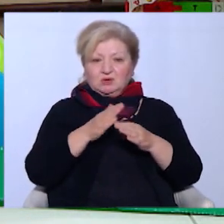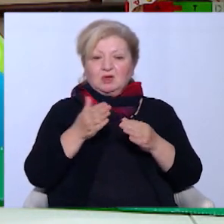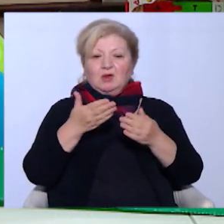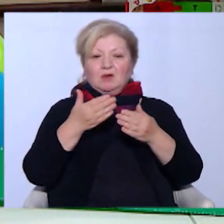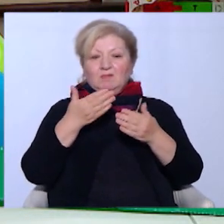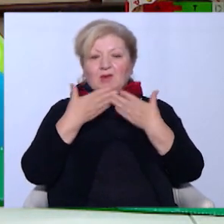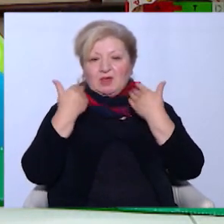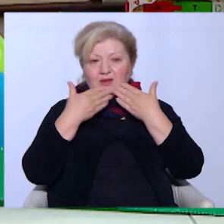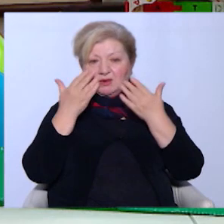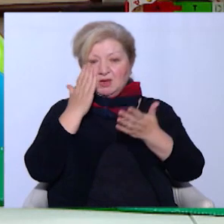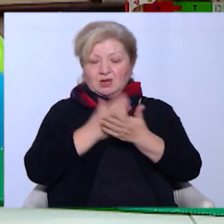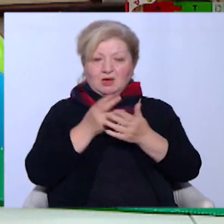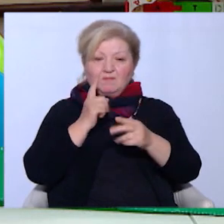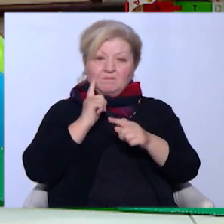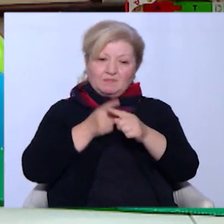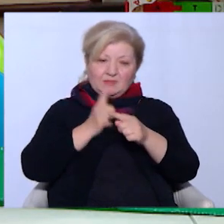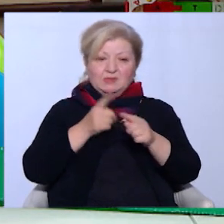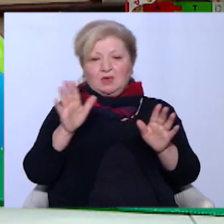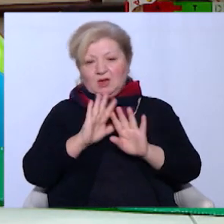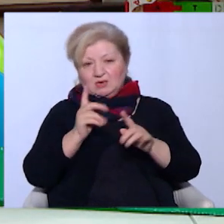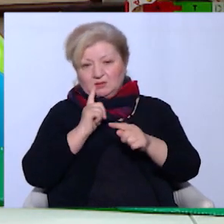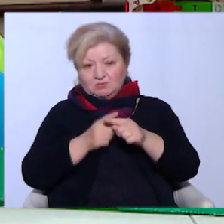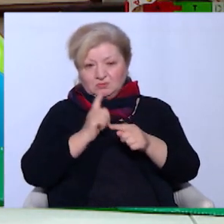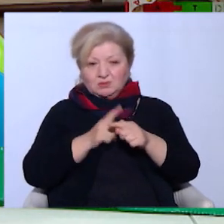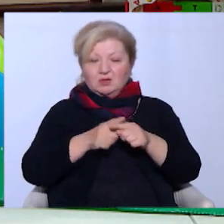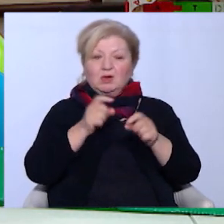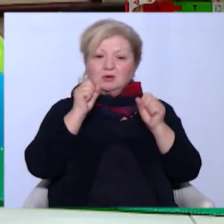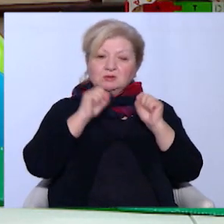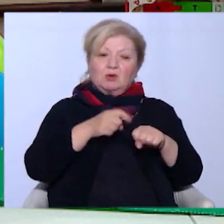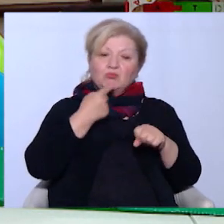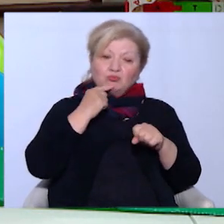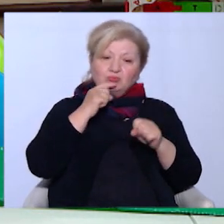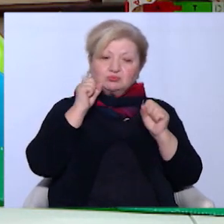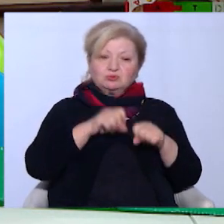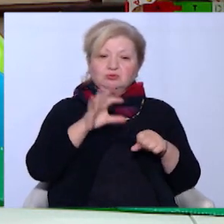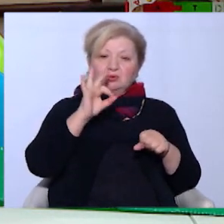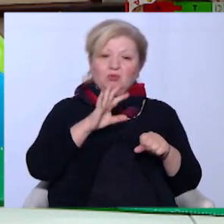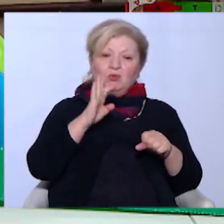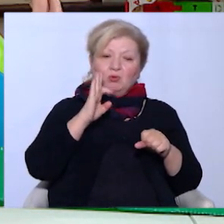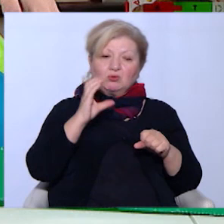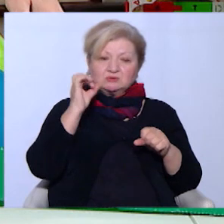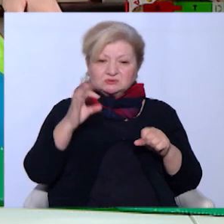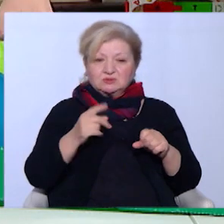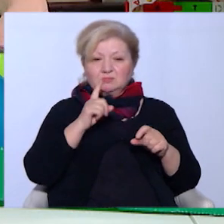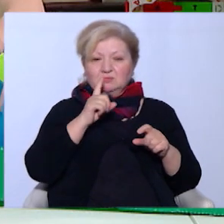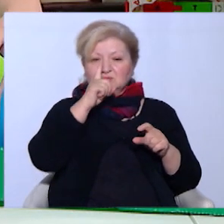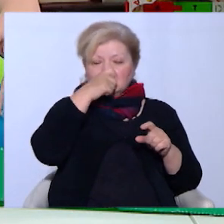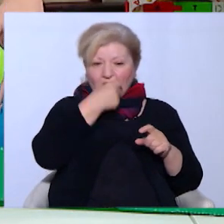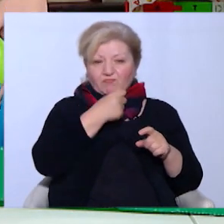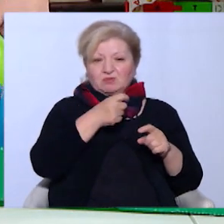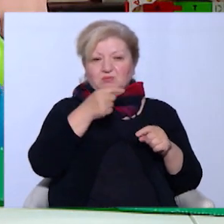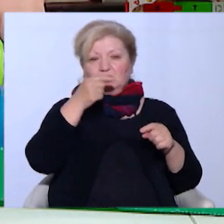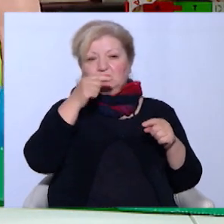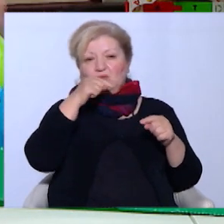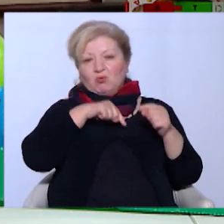ნივთიერებას ეწოდება რთული ნივთიერება. მარტივი ნივთიერებები და რთული ნივთიერებები შესაბამისად კლასიფიკაციად